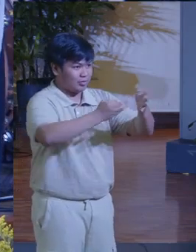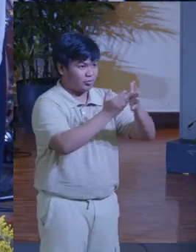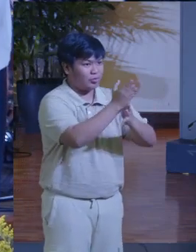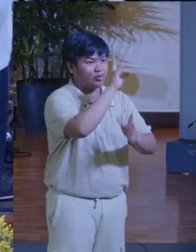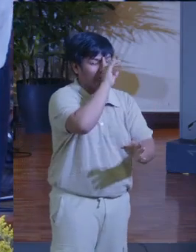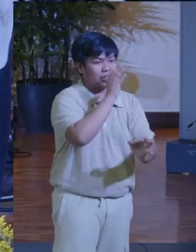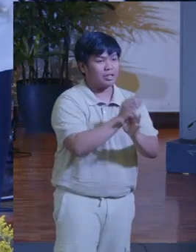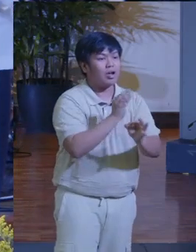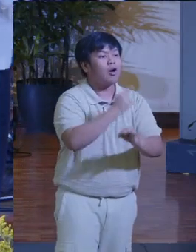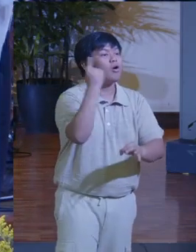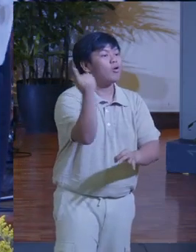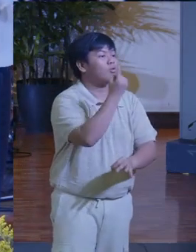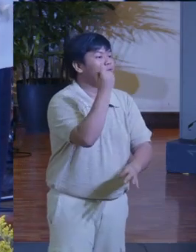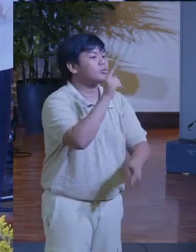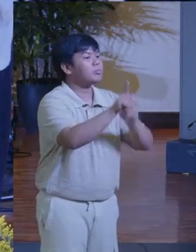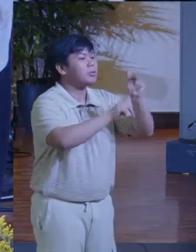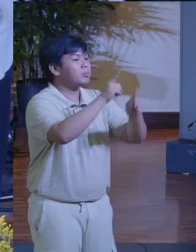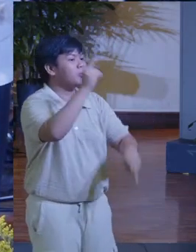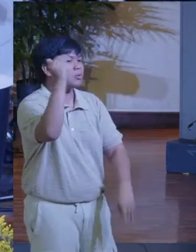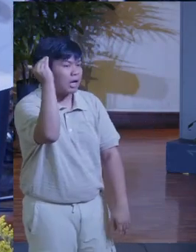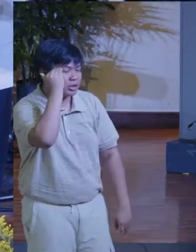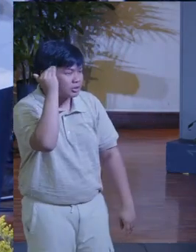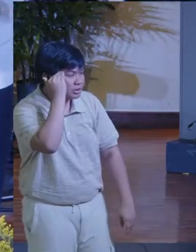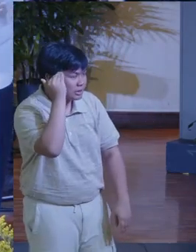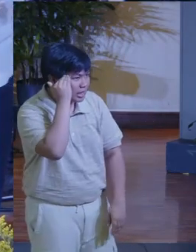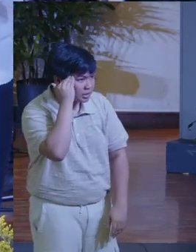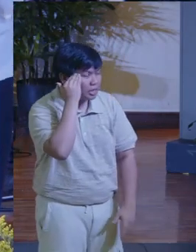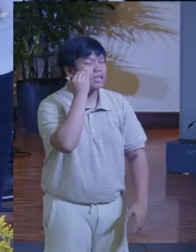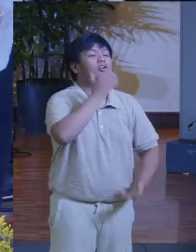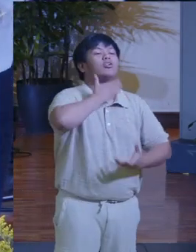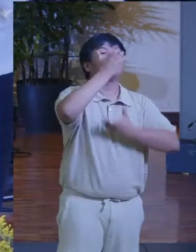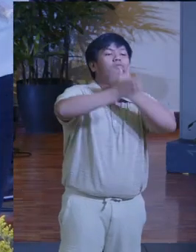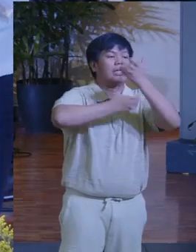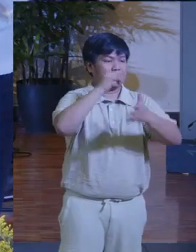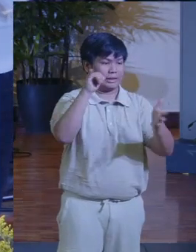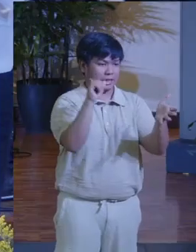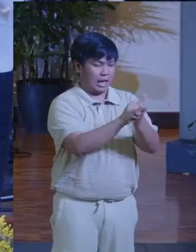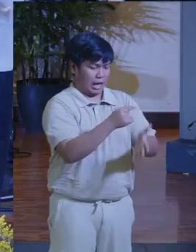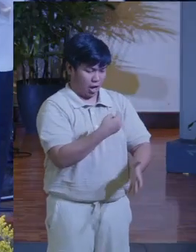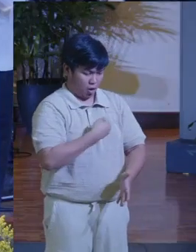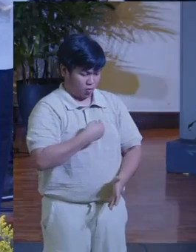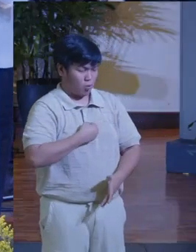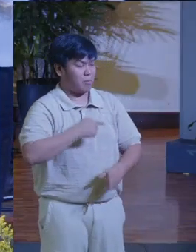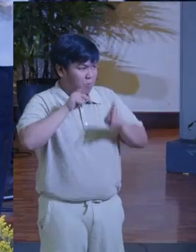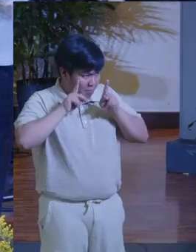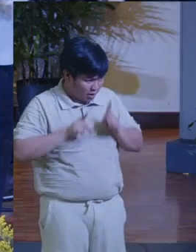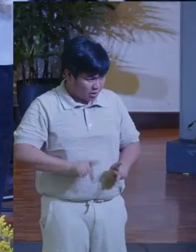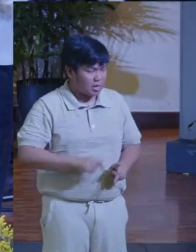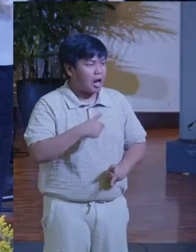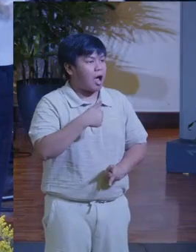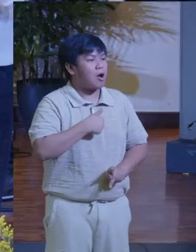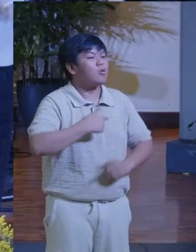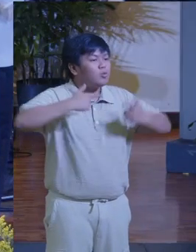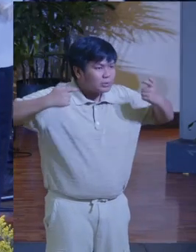mga makasalanan at yung kumikilala na sila ay makasalanan.